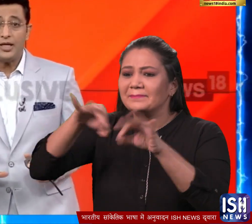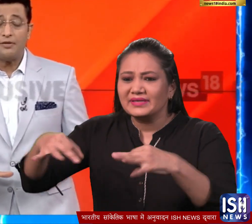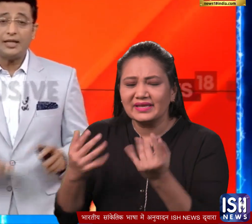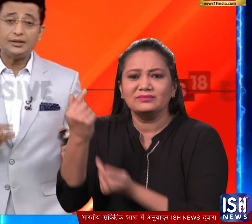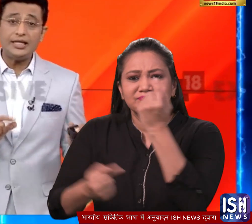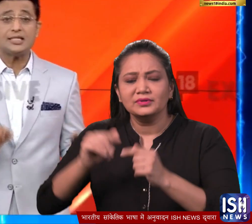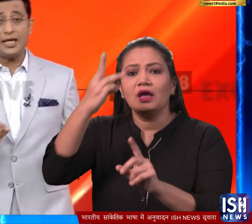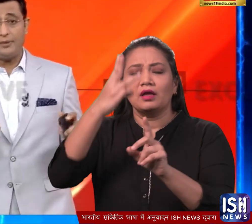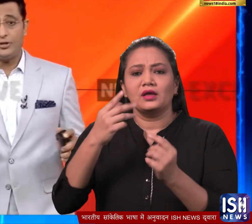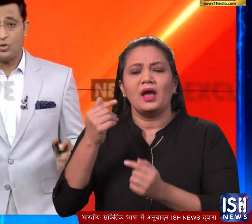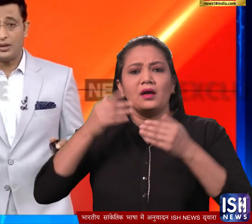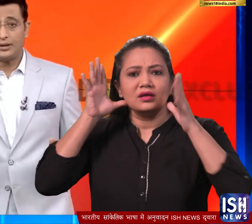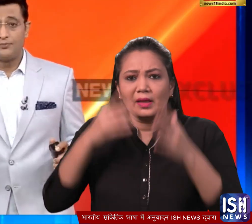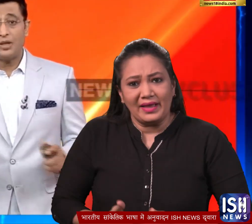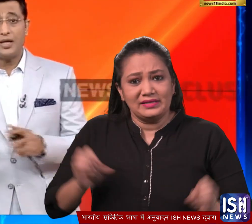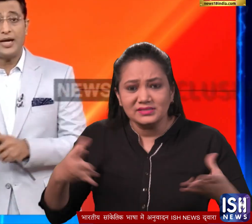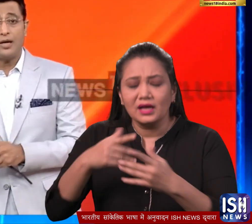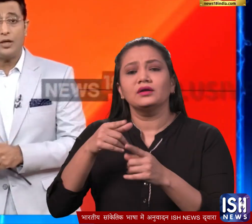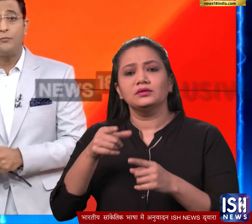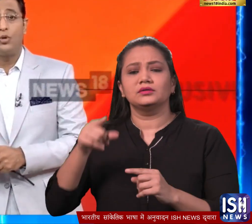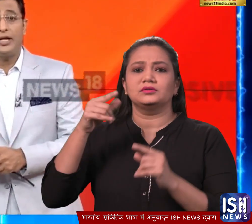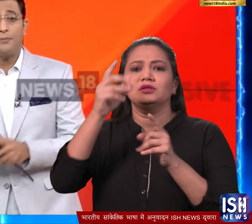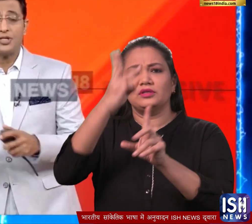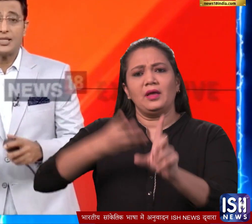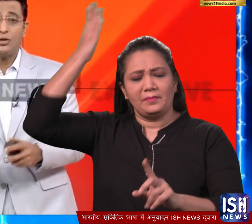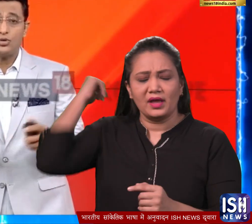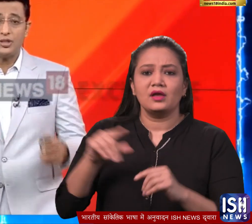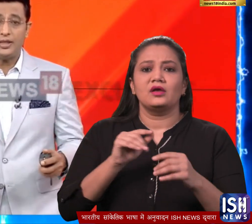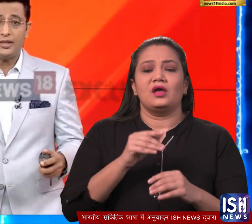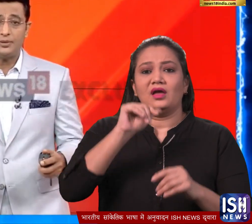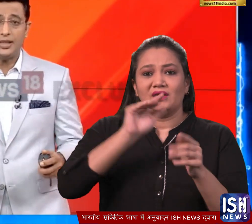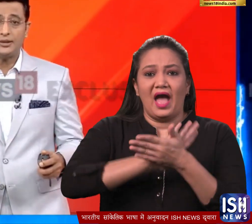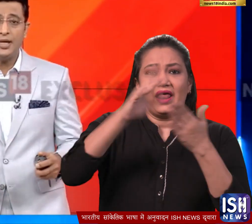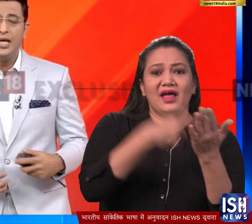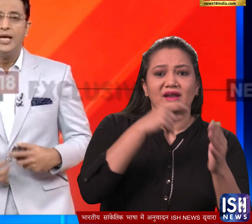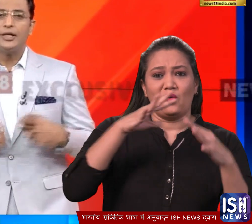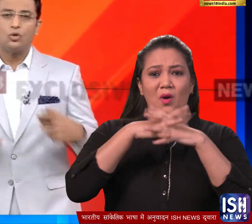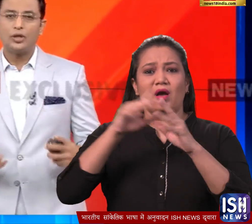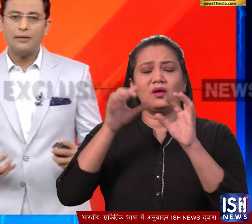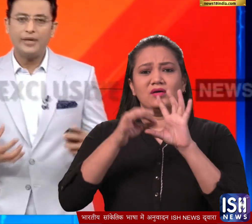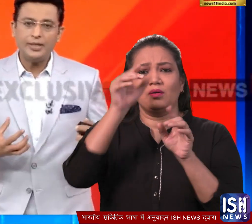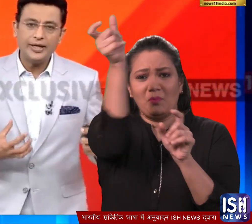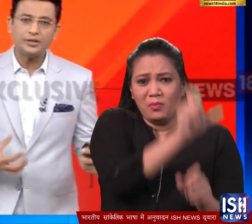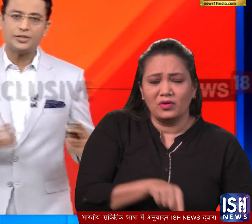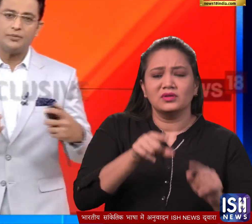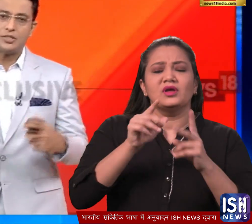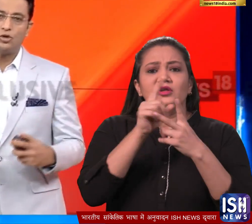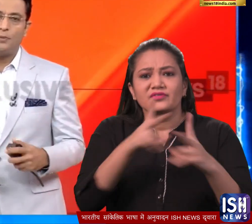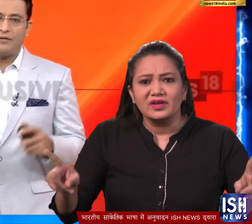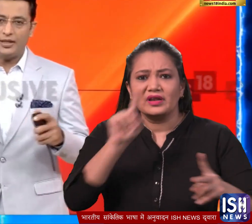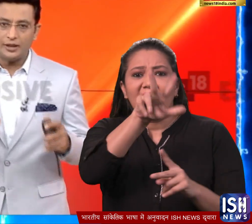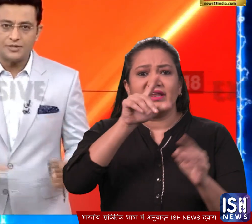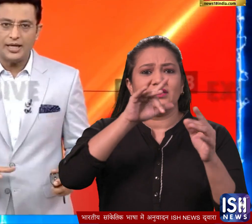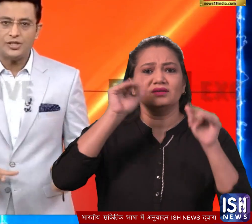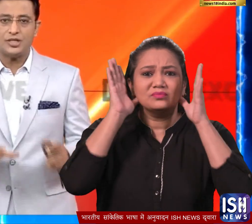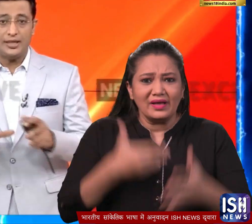नमाज पढ़ने का बवाल 3 साल पहले शुरू हुआ था। तब हरियाणा वक्फ बोर्ड ने प्रशासन को चिट्ठी लिखकर बताया था कि गुरुग्राम में 1.5 दर्जन मस्जिदों